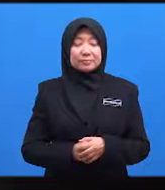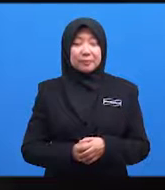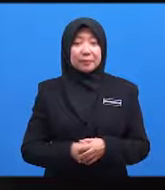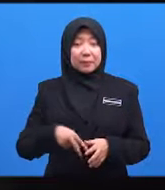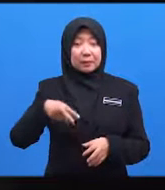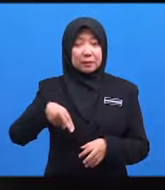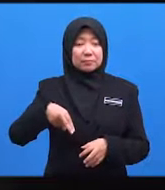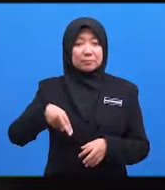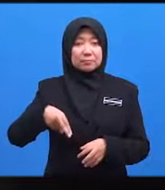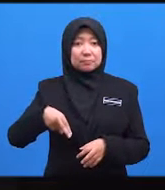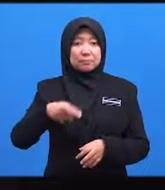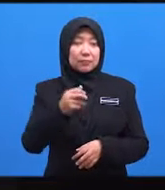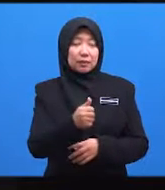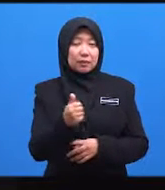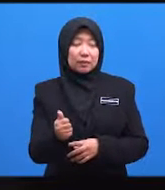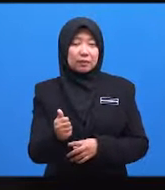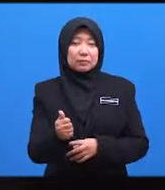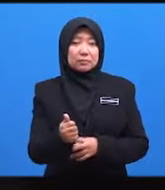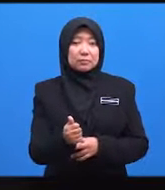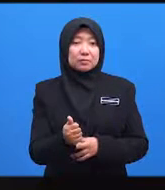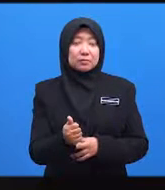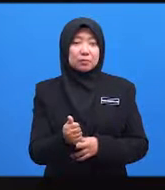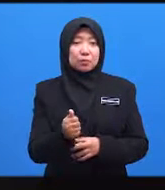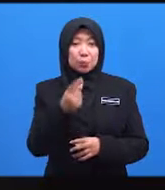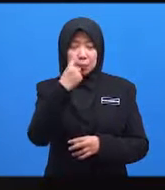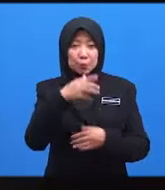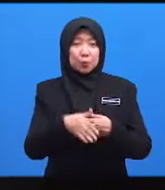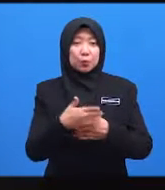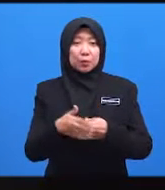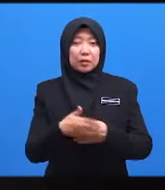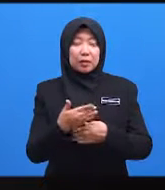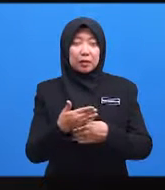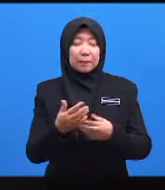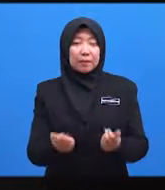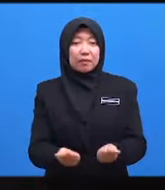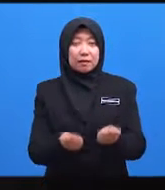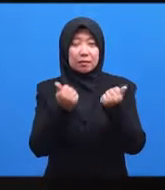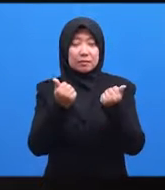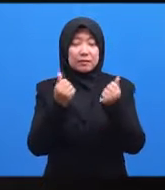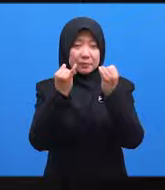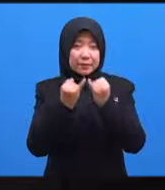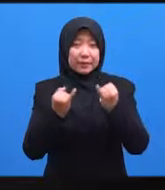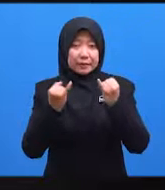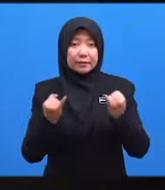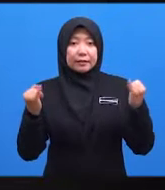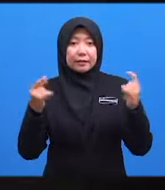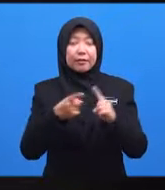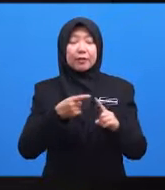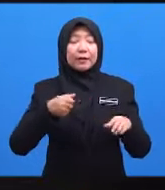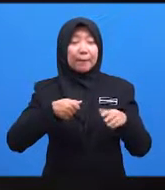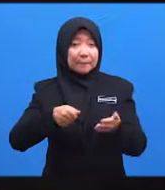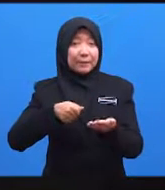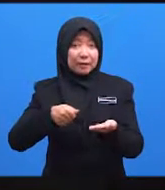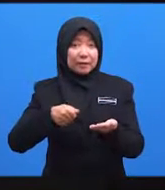Penyepit, alat ini digunakan untuk memudahkan mengangkat spaghetti dari pan ke